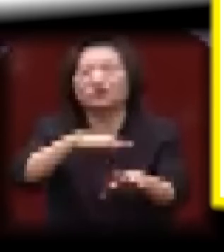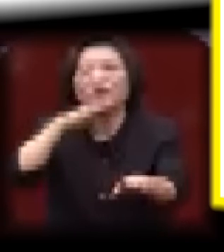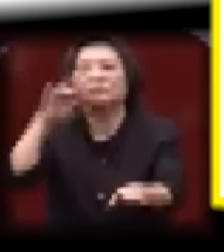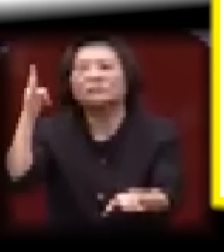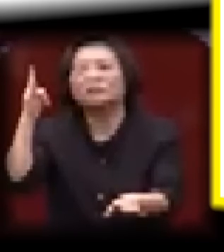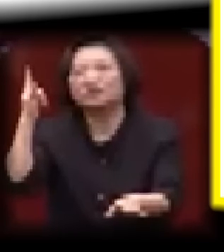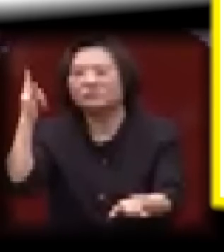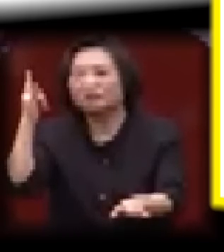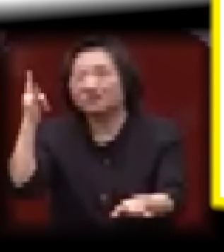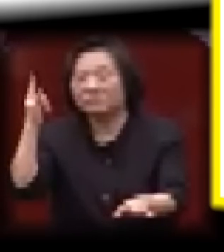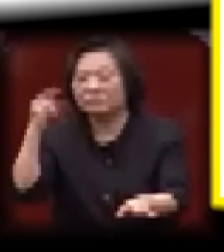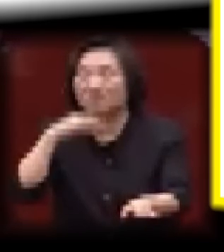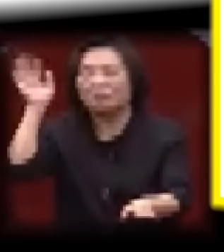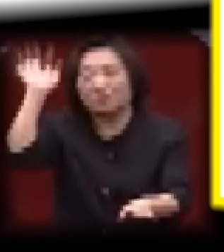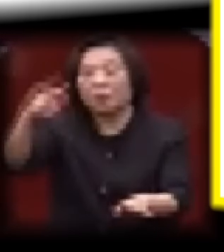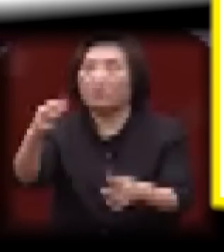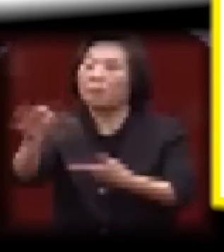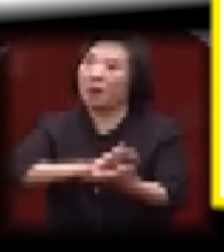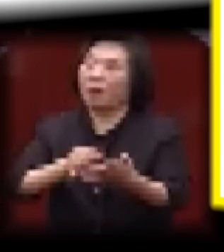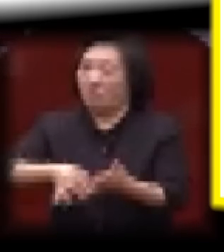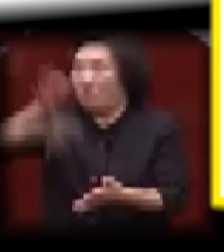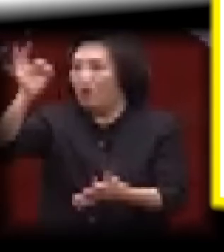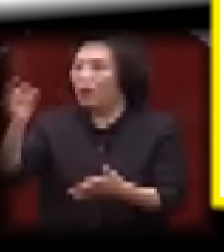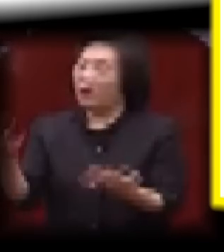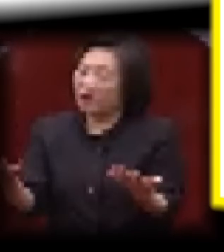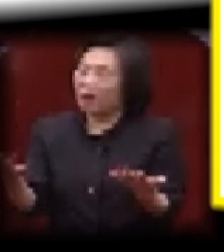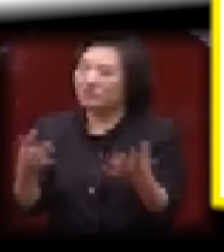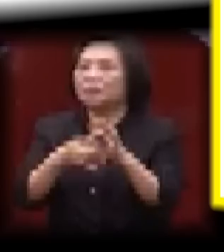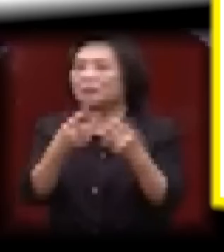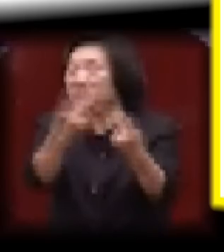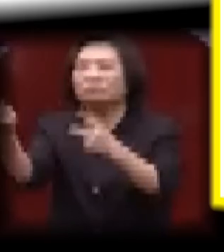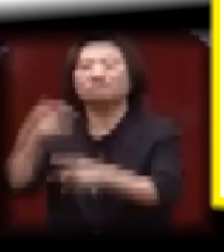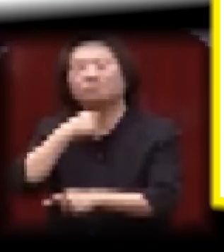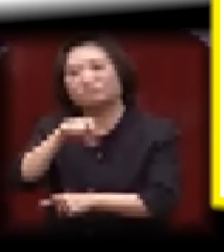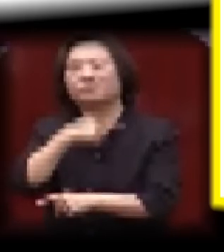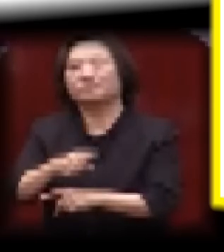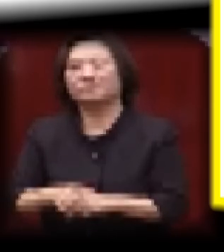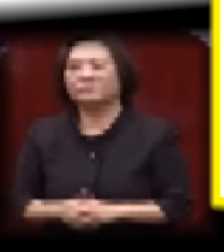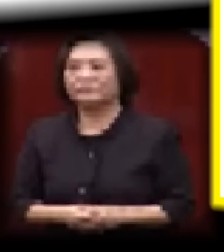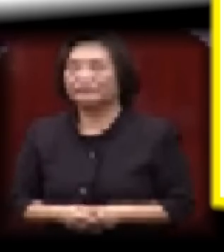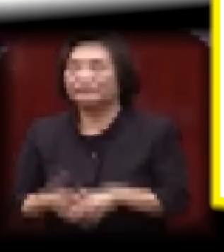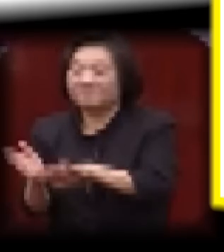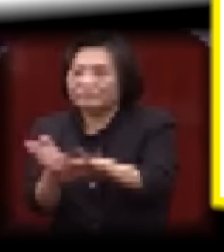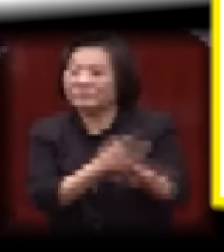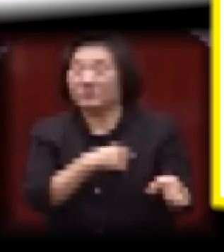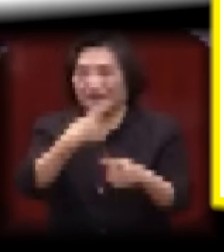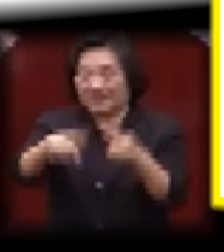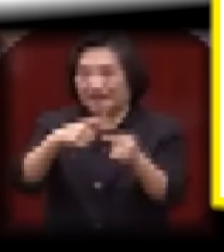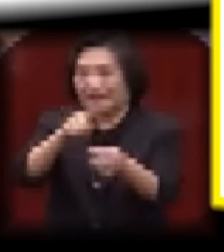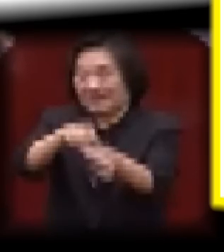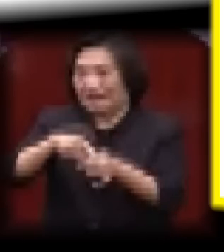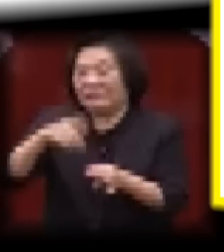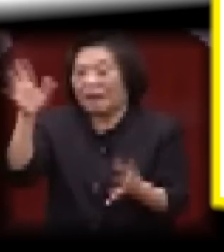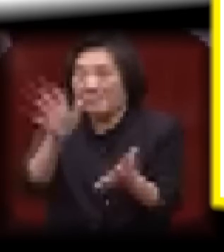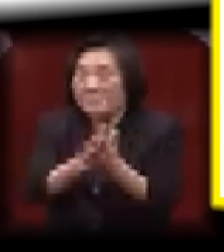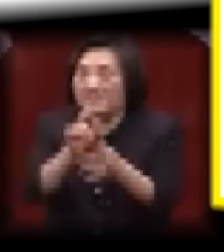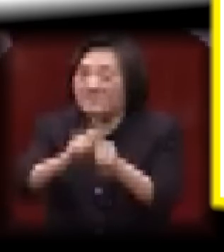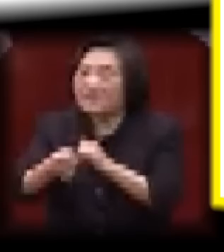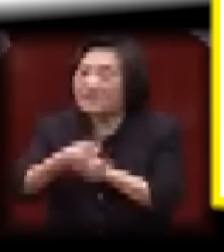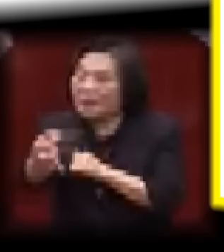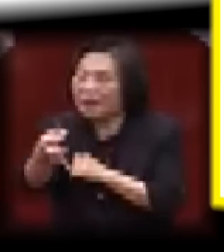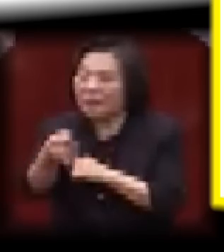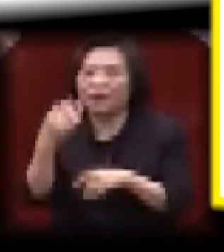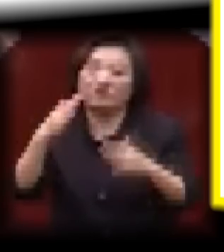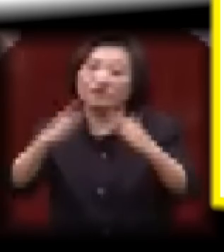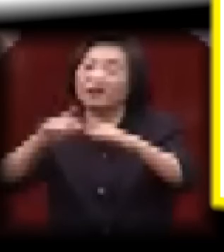不愿意租了，所以这是一个问题。另外就是说，我们目前的所得税，你知道，就刚才讲过，他自己租不用交所得税，